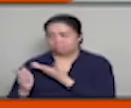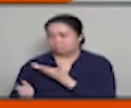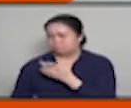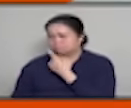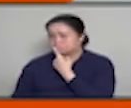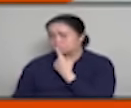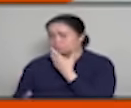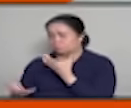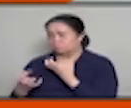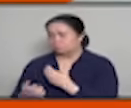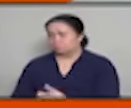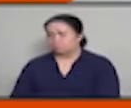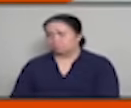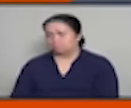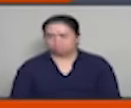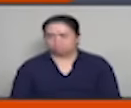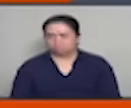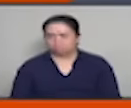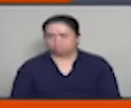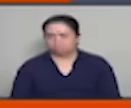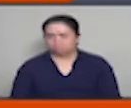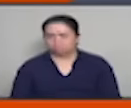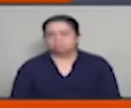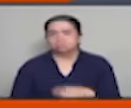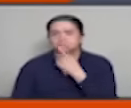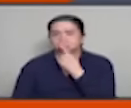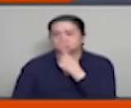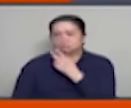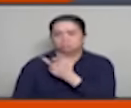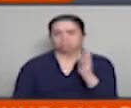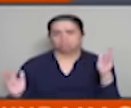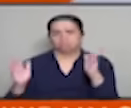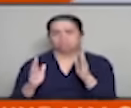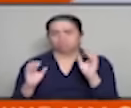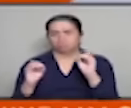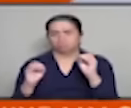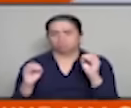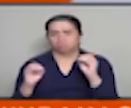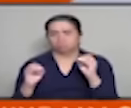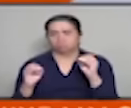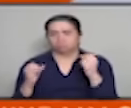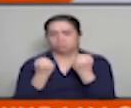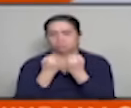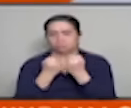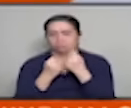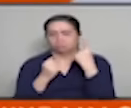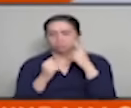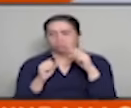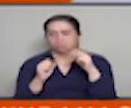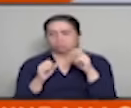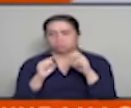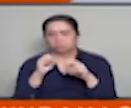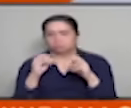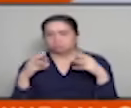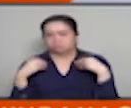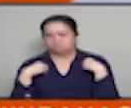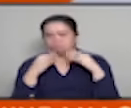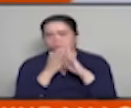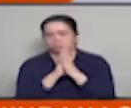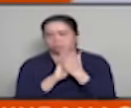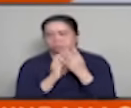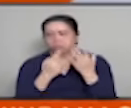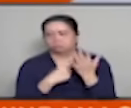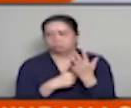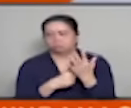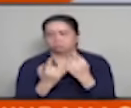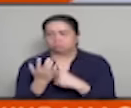ano pong gusto niyo mangyari dito? Pag-usapin to kay ni chairman. Total, wala pa naman sakita nangyari, hamunan pa lang. So, payo ba kayo na pag-usapin na lang